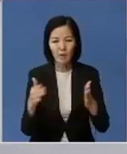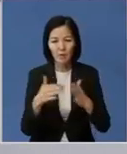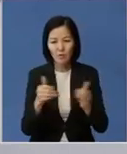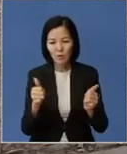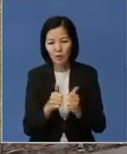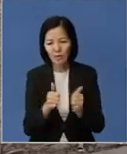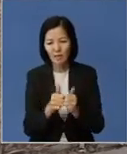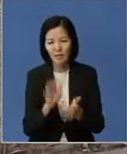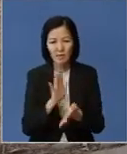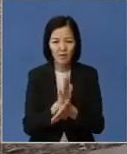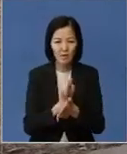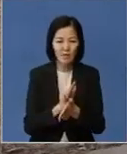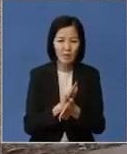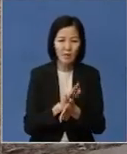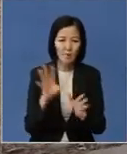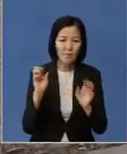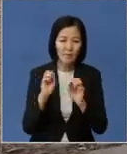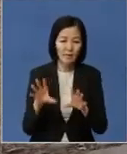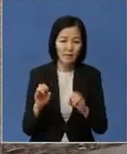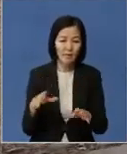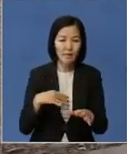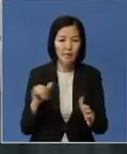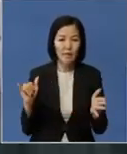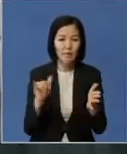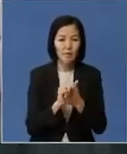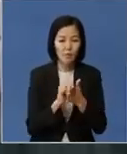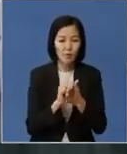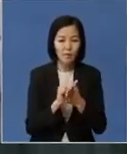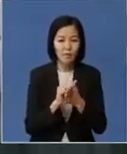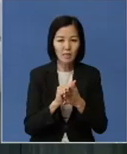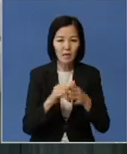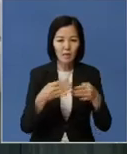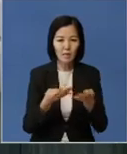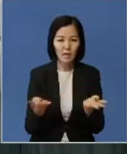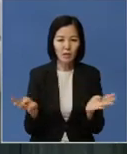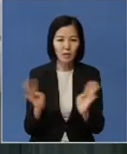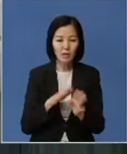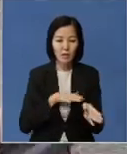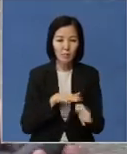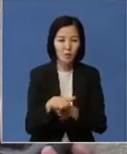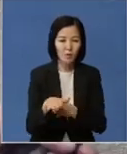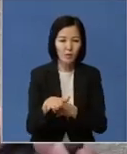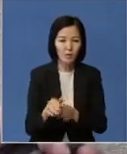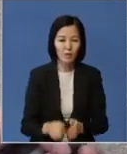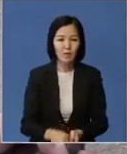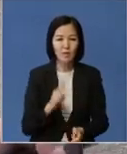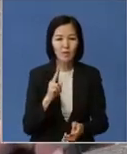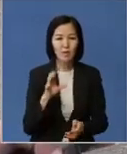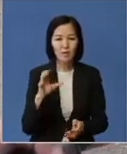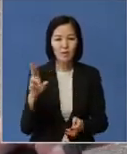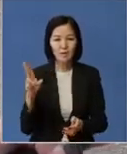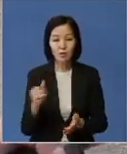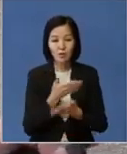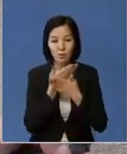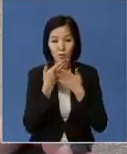қалдыққа шалынсарыңыз хақ. Ал арнайы орнатылған жәшігінің өзі аузы мұрнынан шығып тұр. КСК жерде жоқ қой